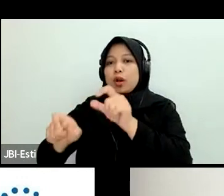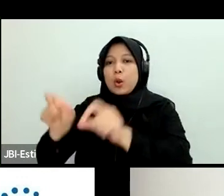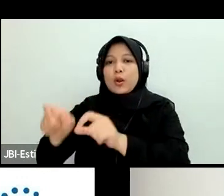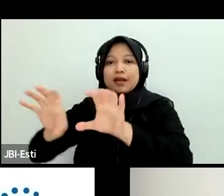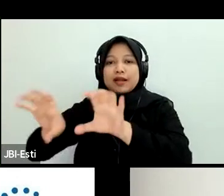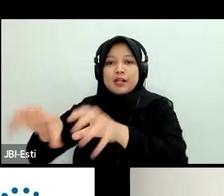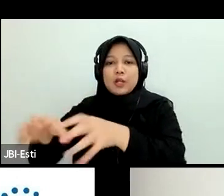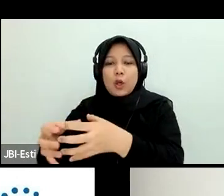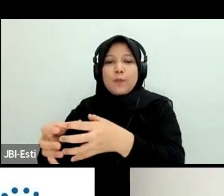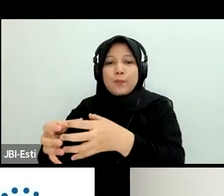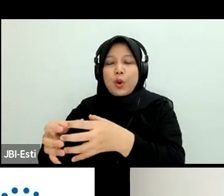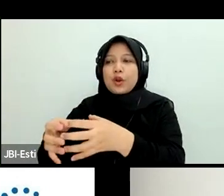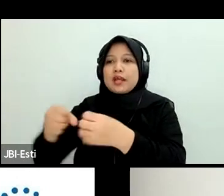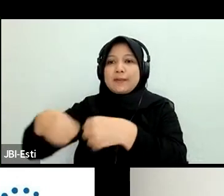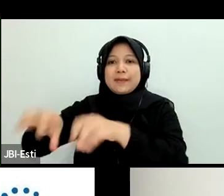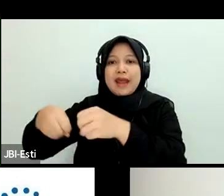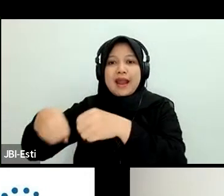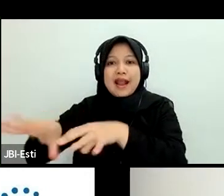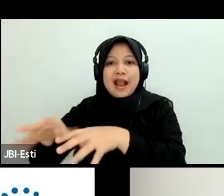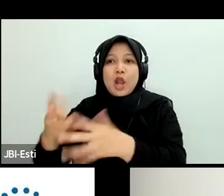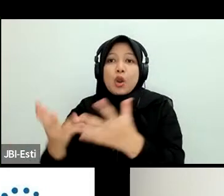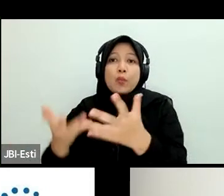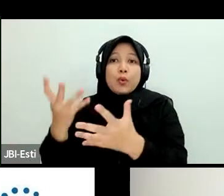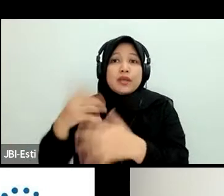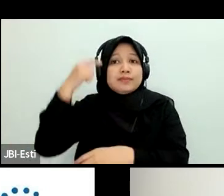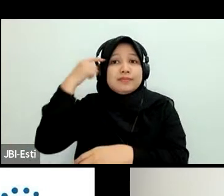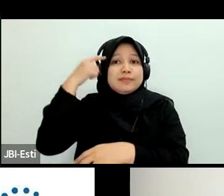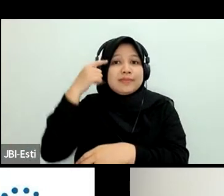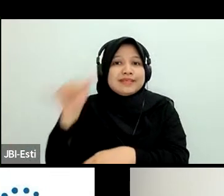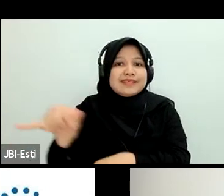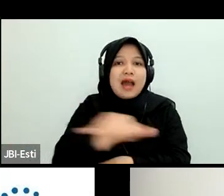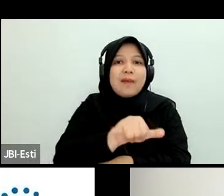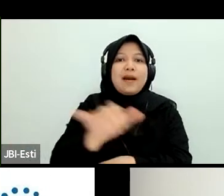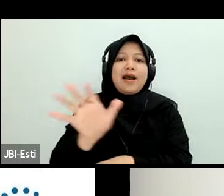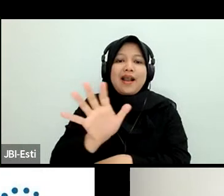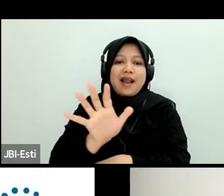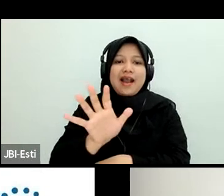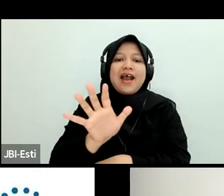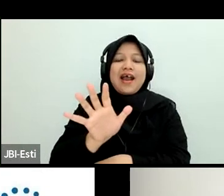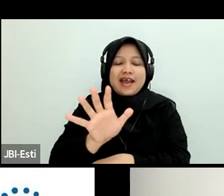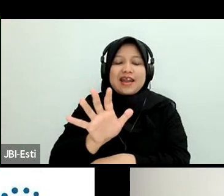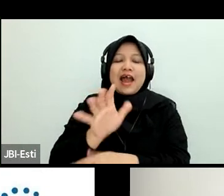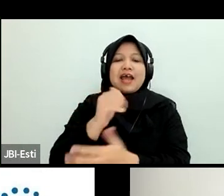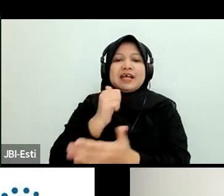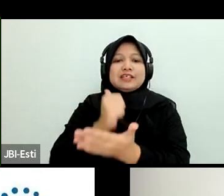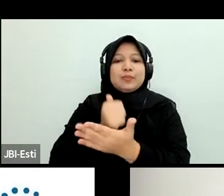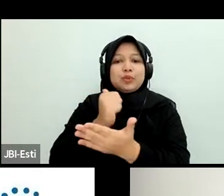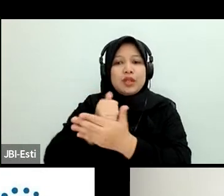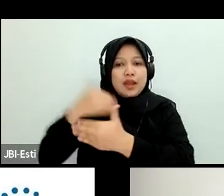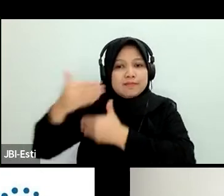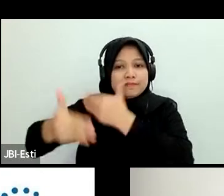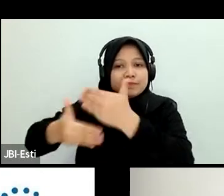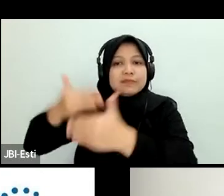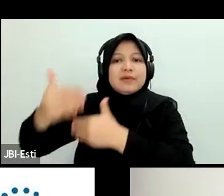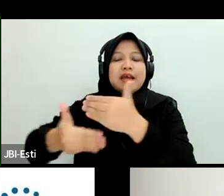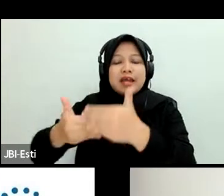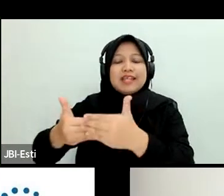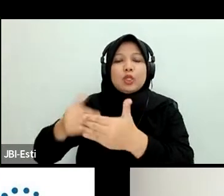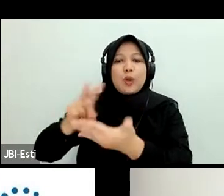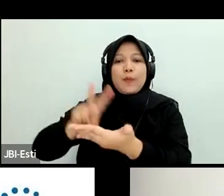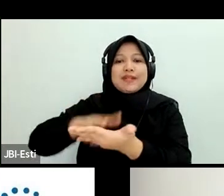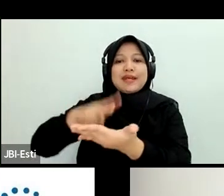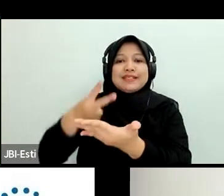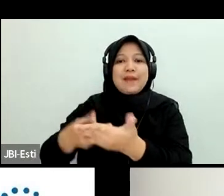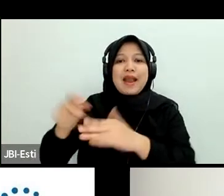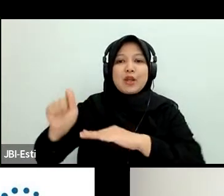atau pedagang gitu ya belum tentu belum tentu sama jadi makin kesini sebetulnya penerjemahan hukum kalau di